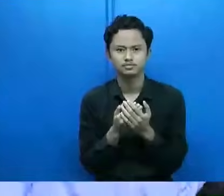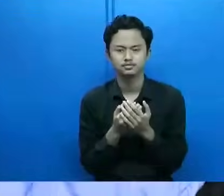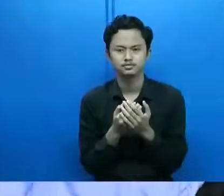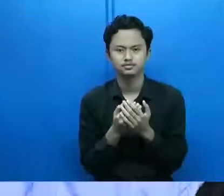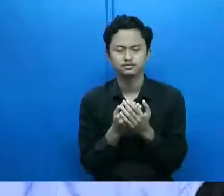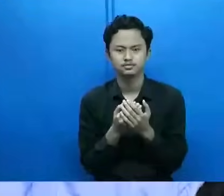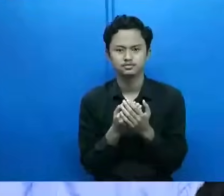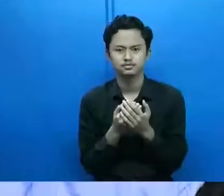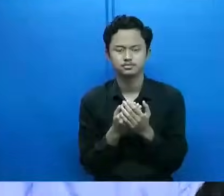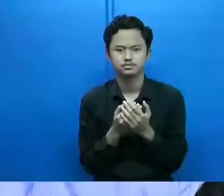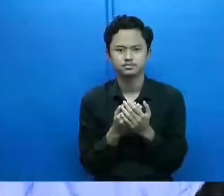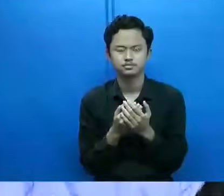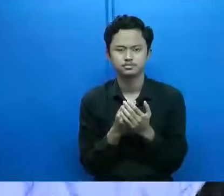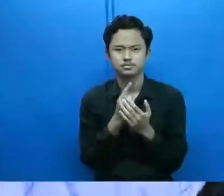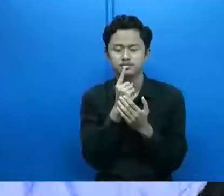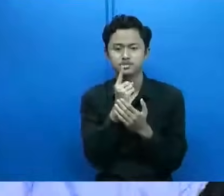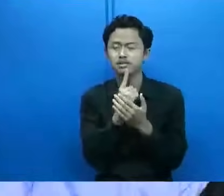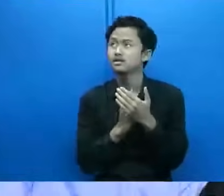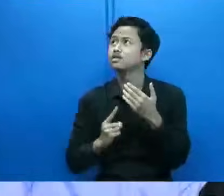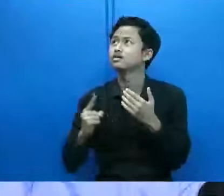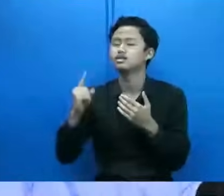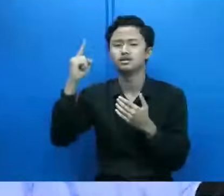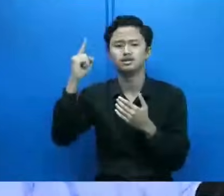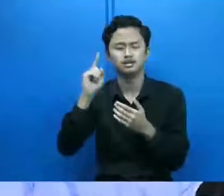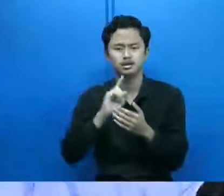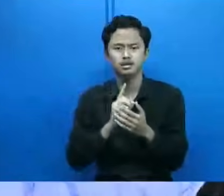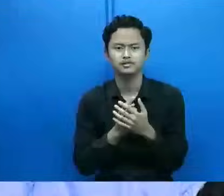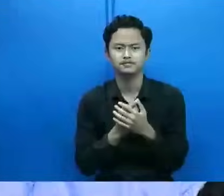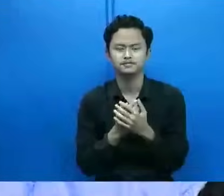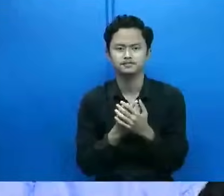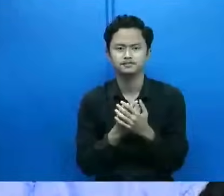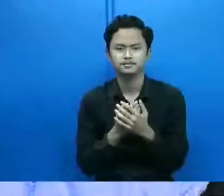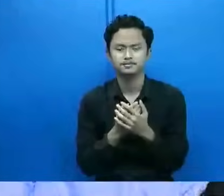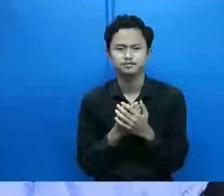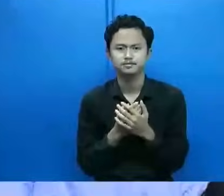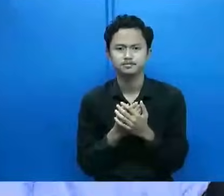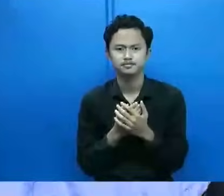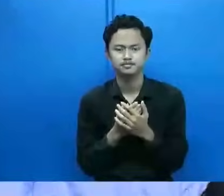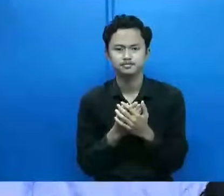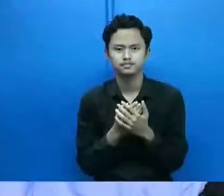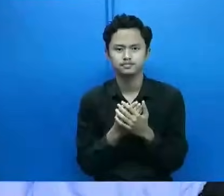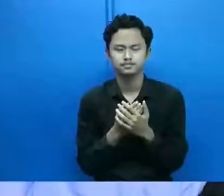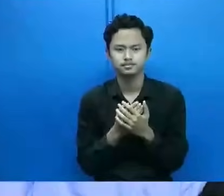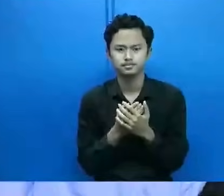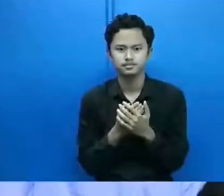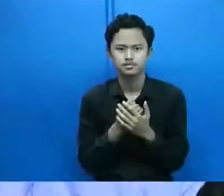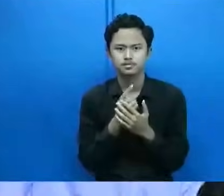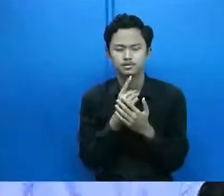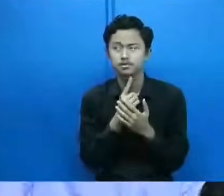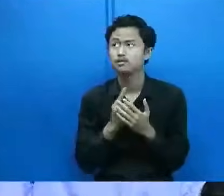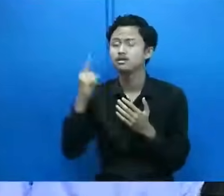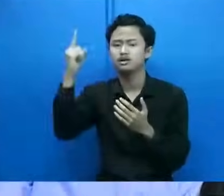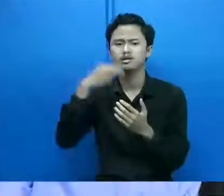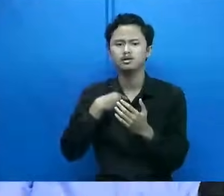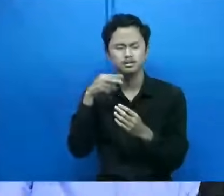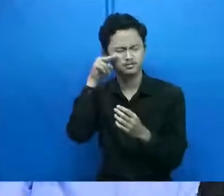anta. La ilaha illa anta ya Rahman. Subhanaka inna kunna min al-zalimin. Ya Allah kami